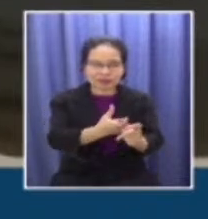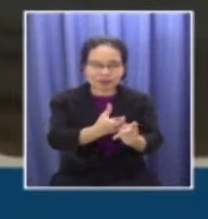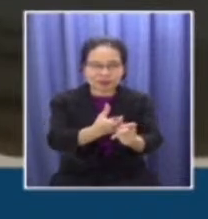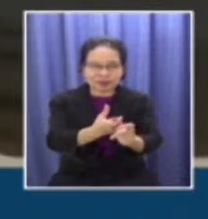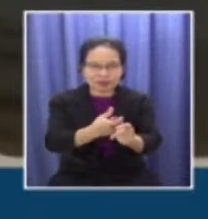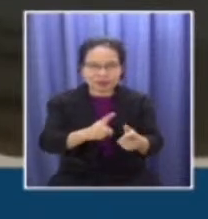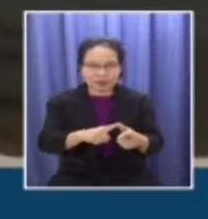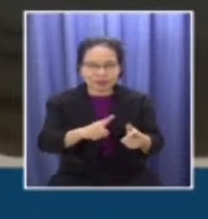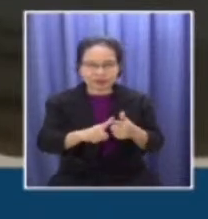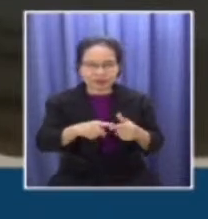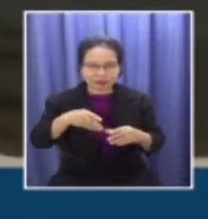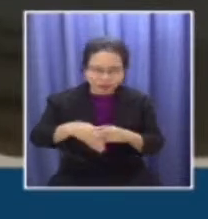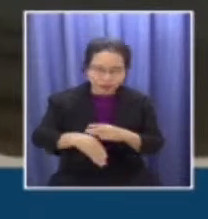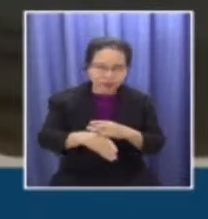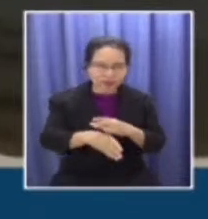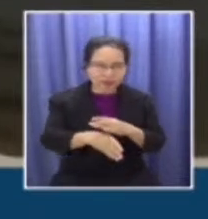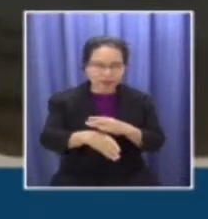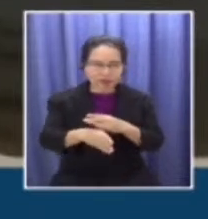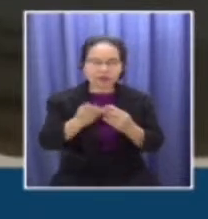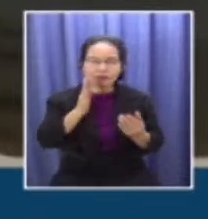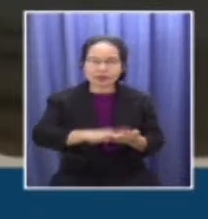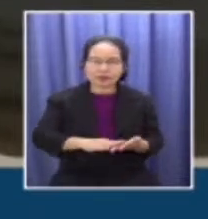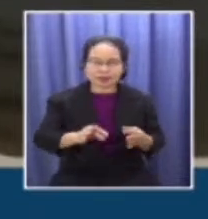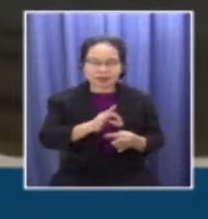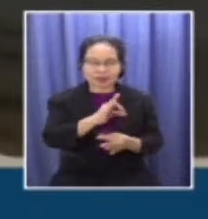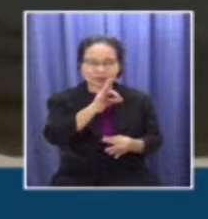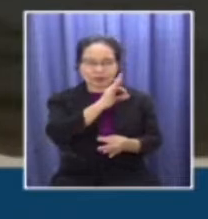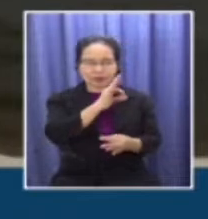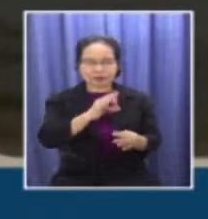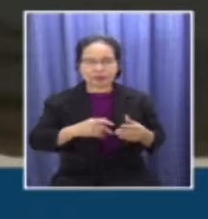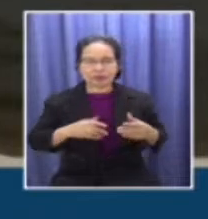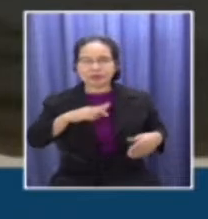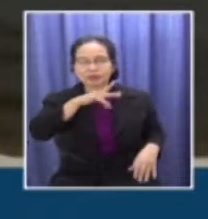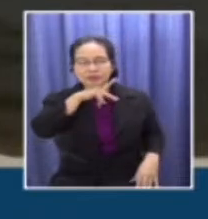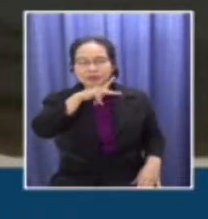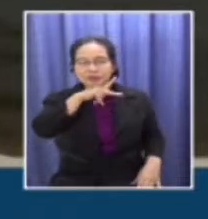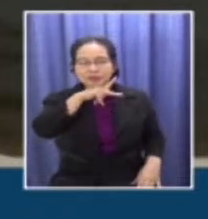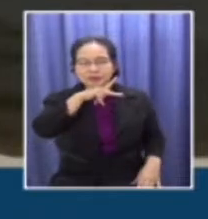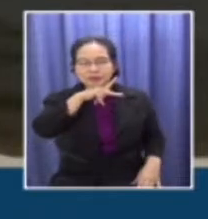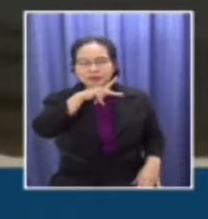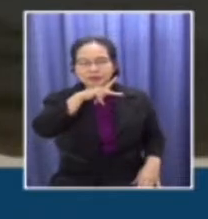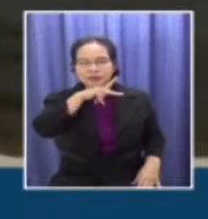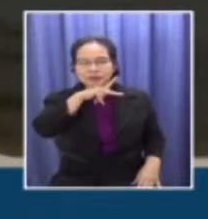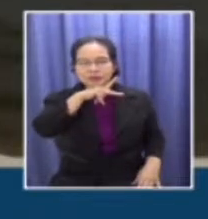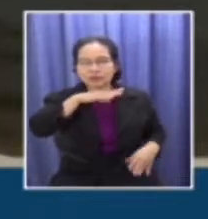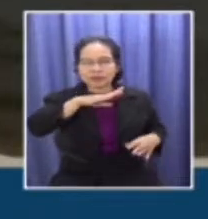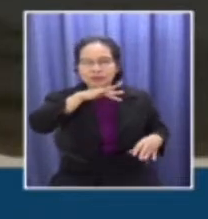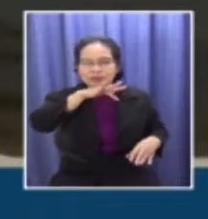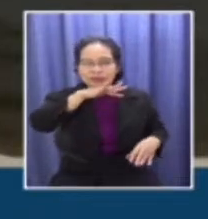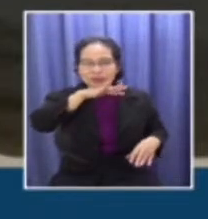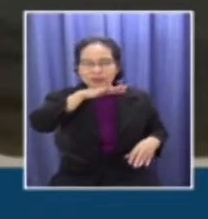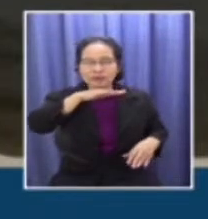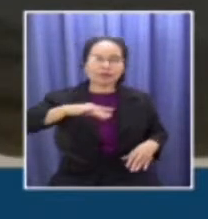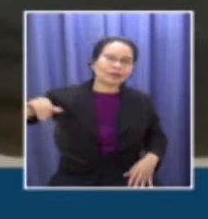abra yɛpam wɔnom no wɔnom srɛ kwan firi mprɛko no nkyɛn